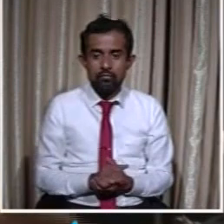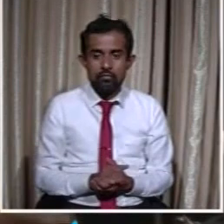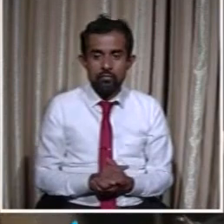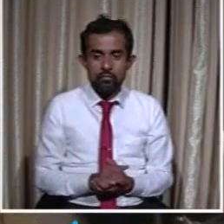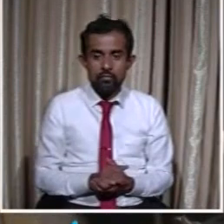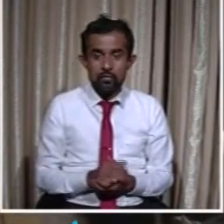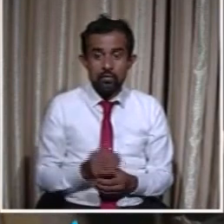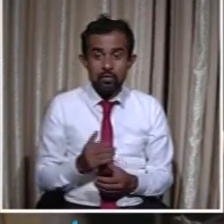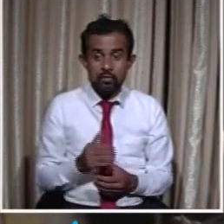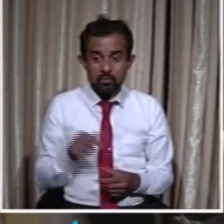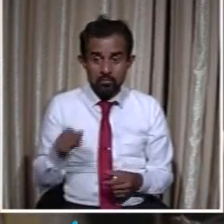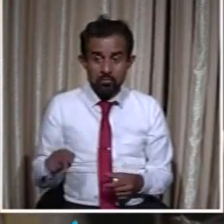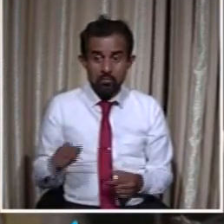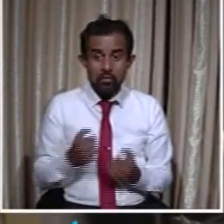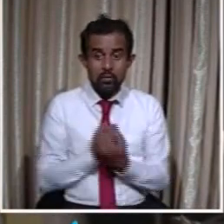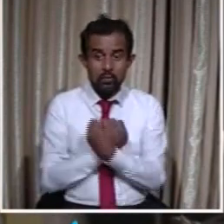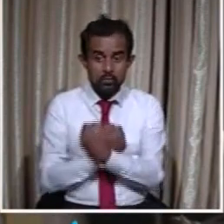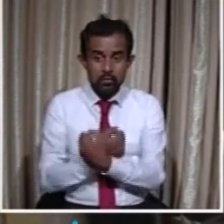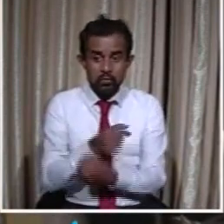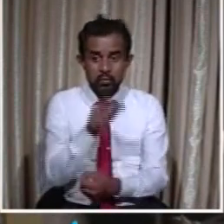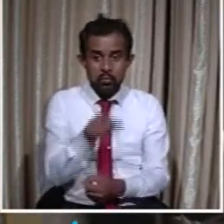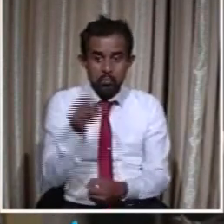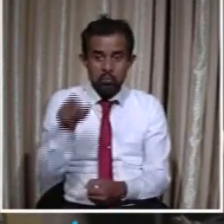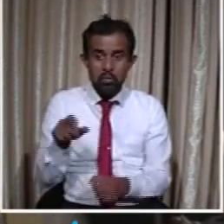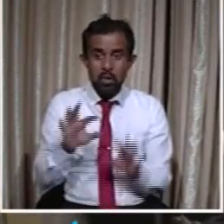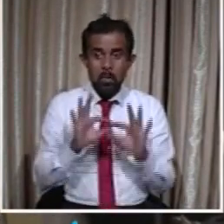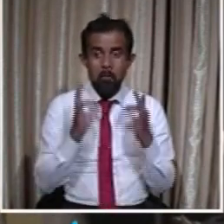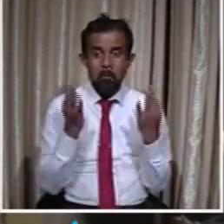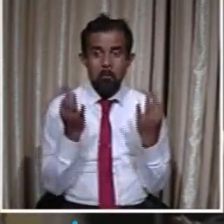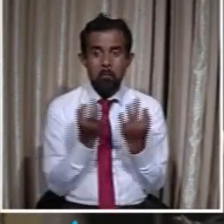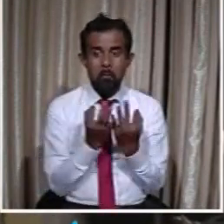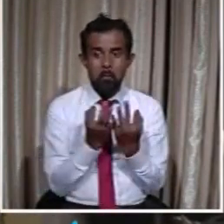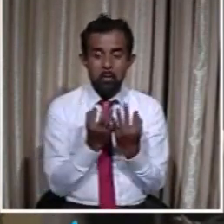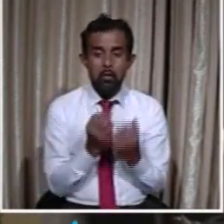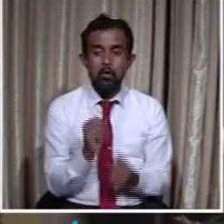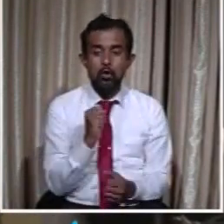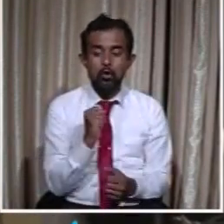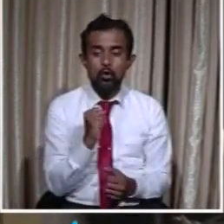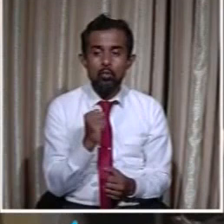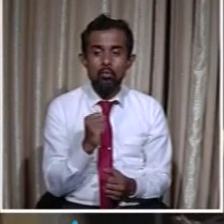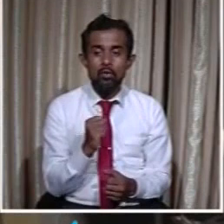கல்வி எதிர்காலம் எவ்வளவு பாதிக்கப்படும் என்று நீங்கள் தற்பொழுது